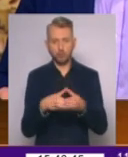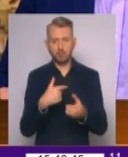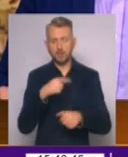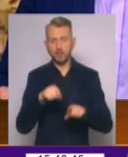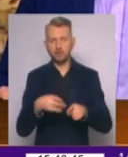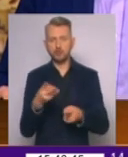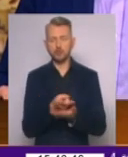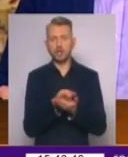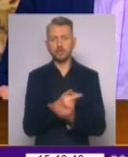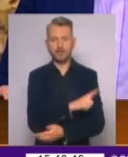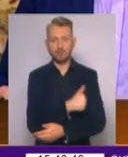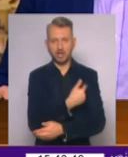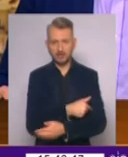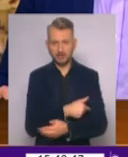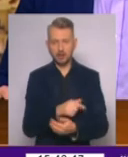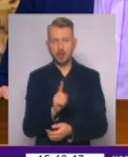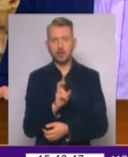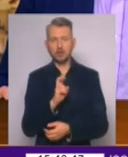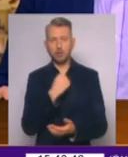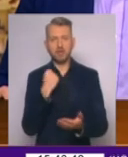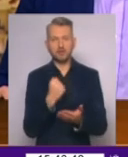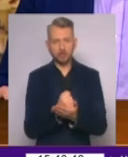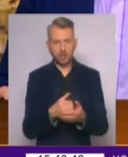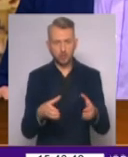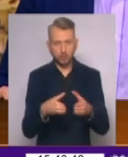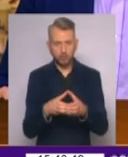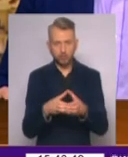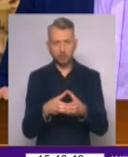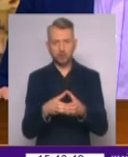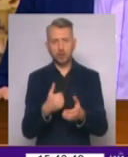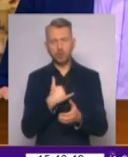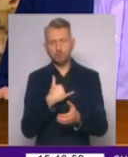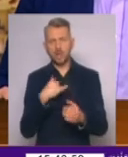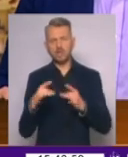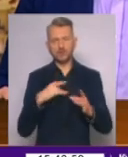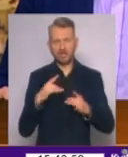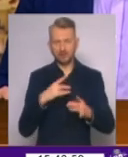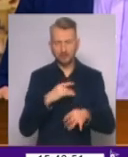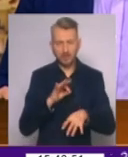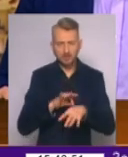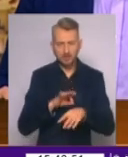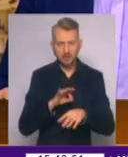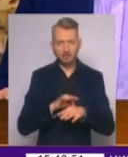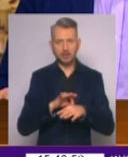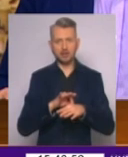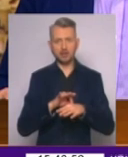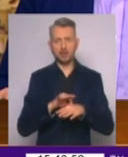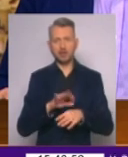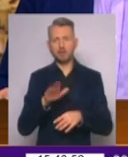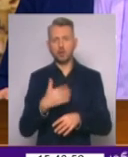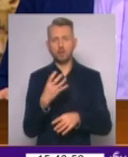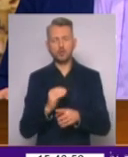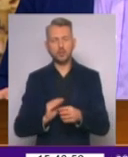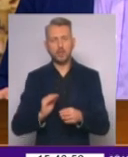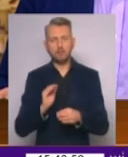лежать в больнице, в стационаре, чтобы подтверждать группу. Там у меня неврологическое заболевание, потом еще